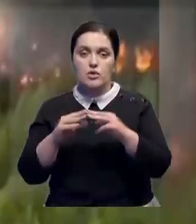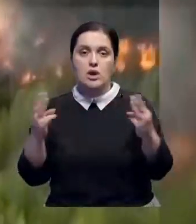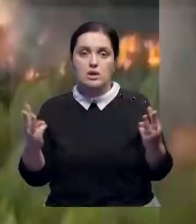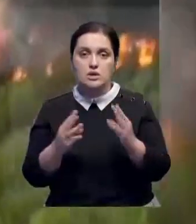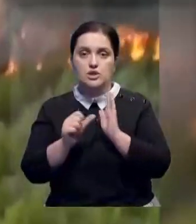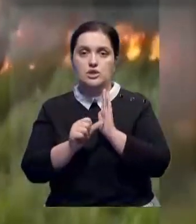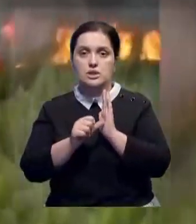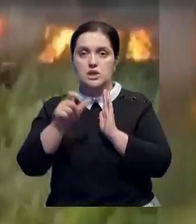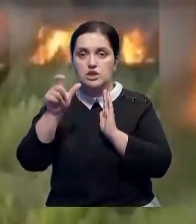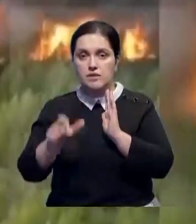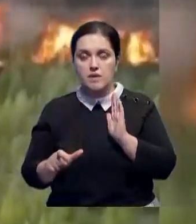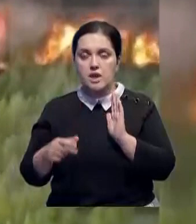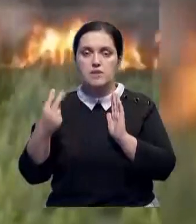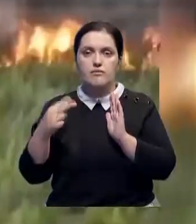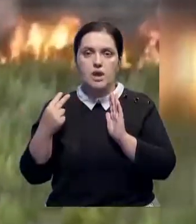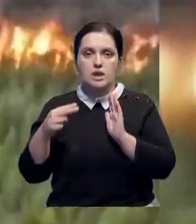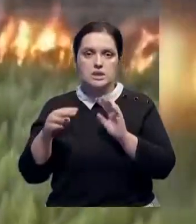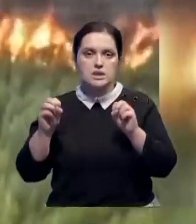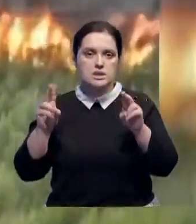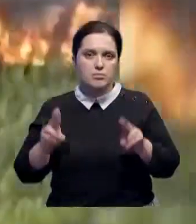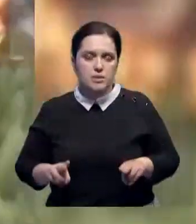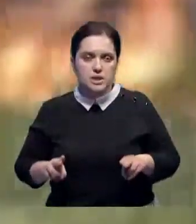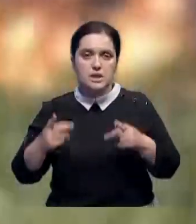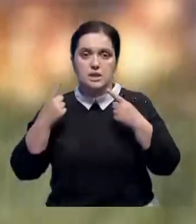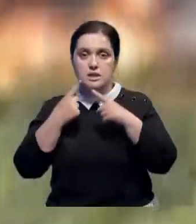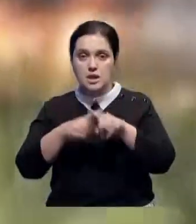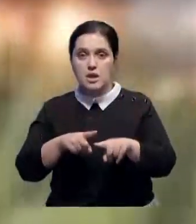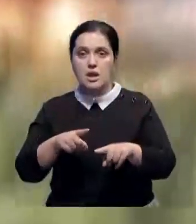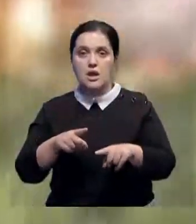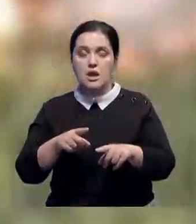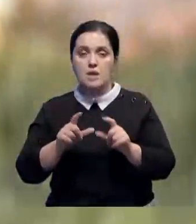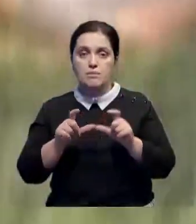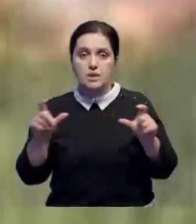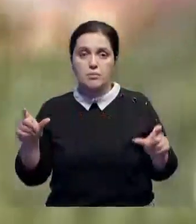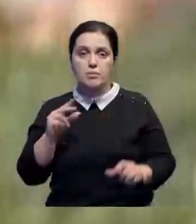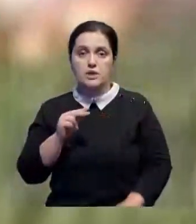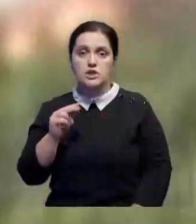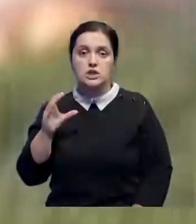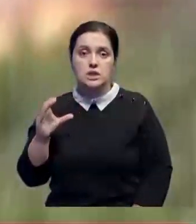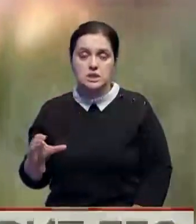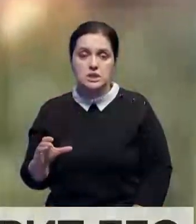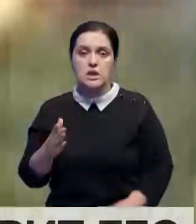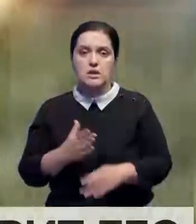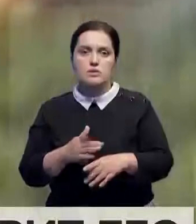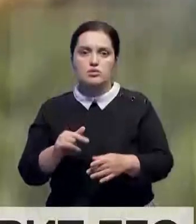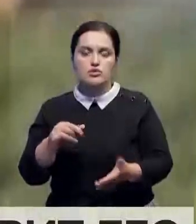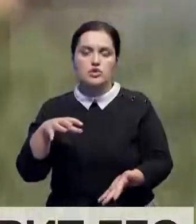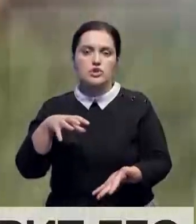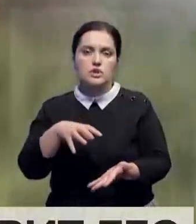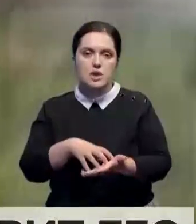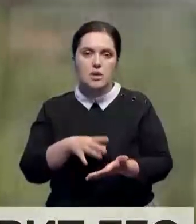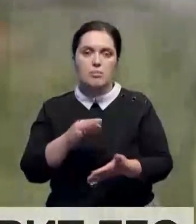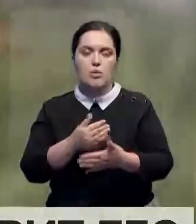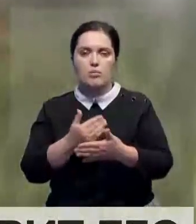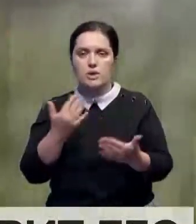огня задействованы 60 человек и больше 20 единиц техники. В кризисном центре департамента по чрезвычайным ситуациям создан